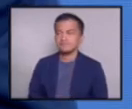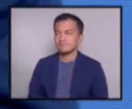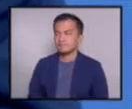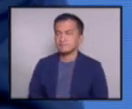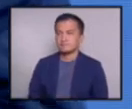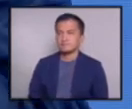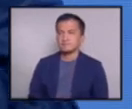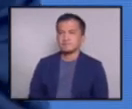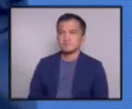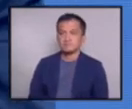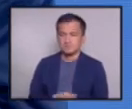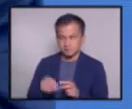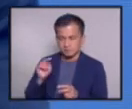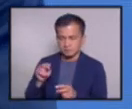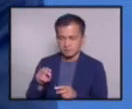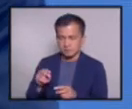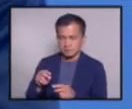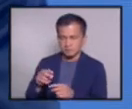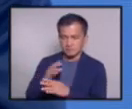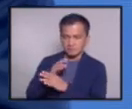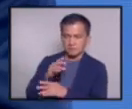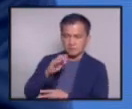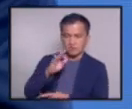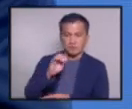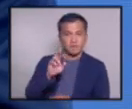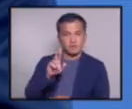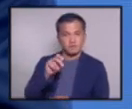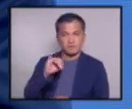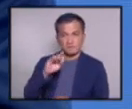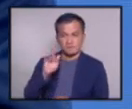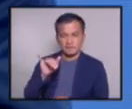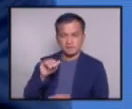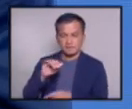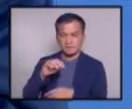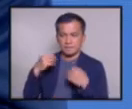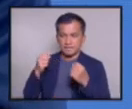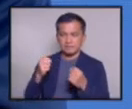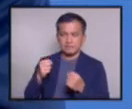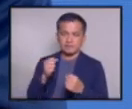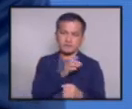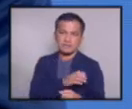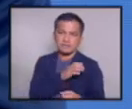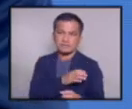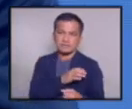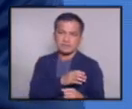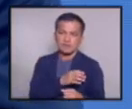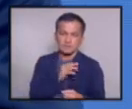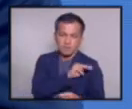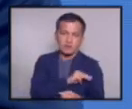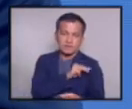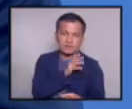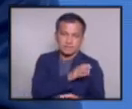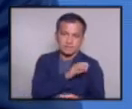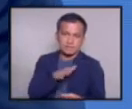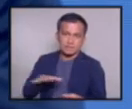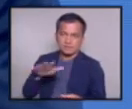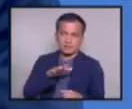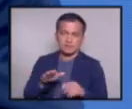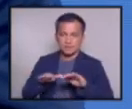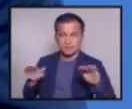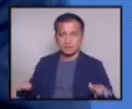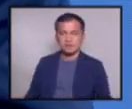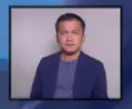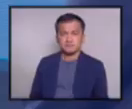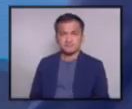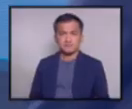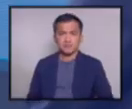So, kailangan we have to fortify yung character, ng yung moral character ng ating mga kabataan. Pero